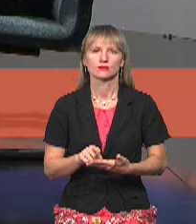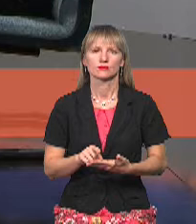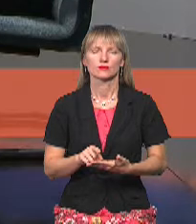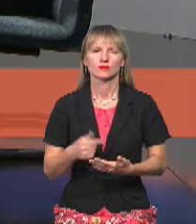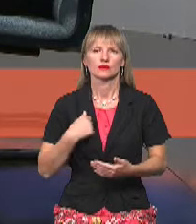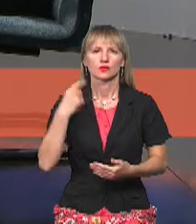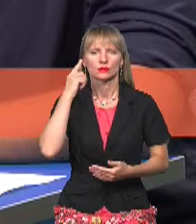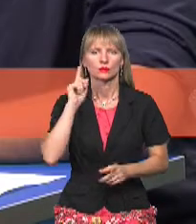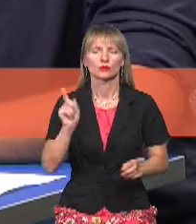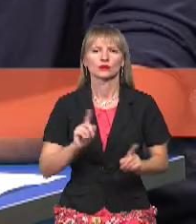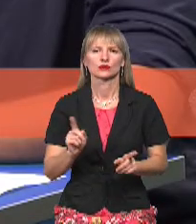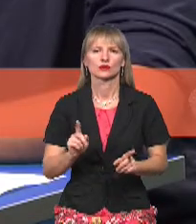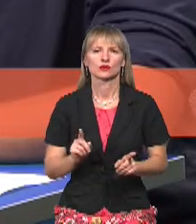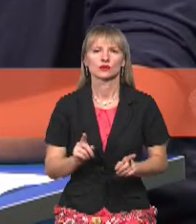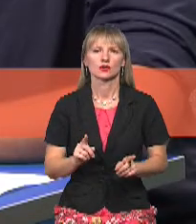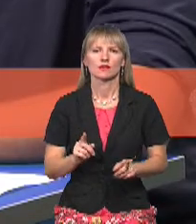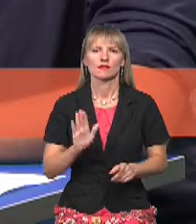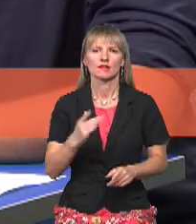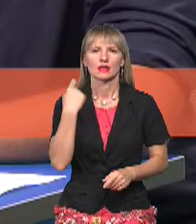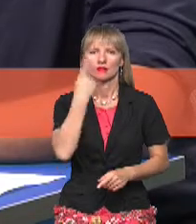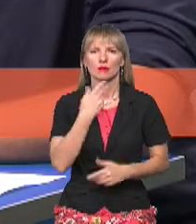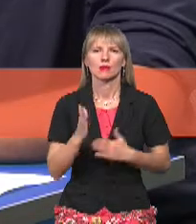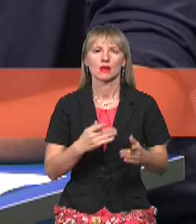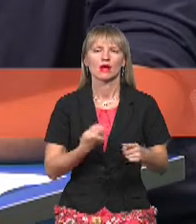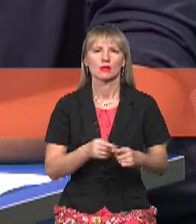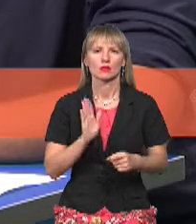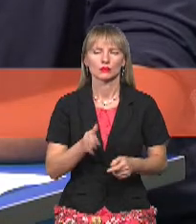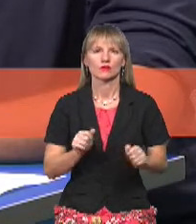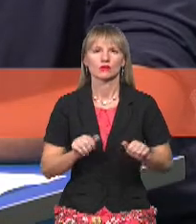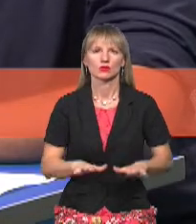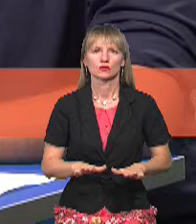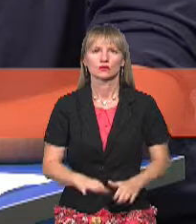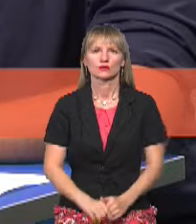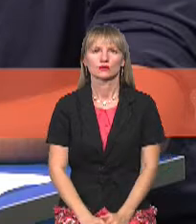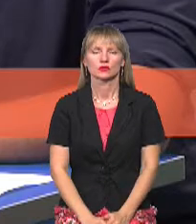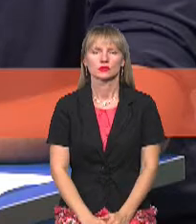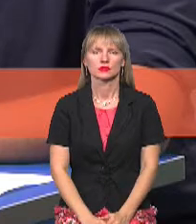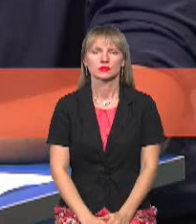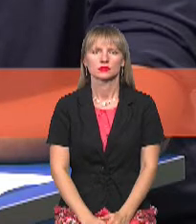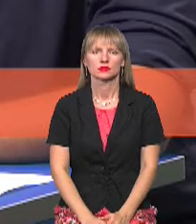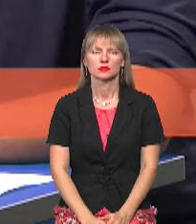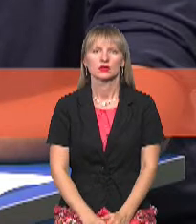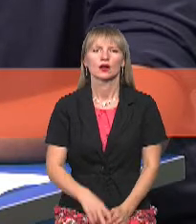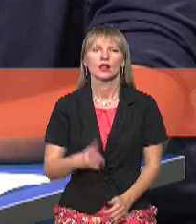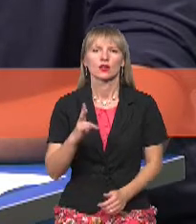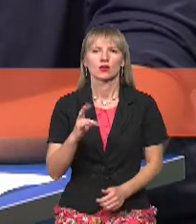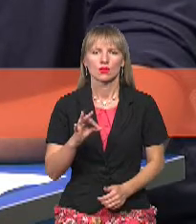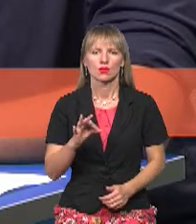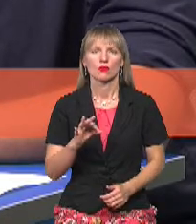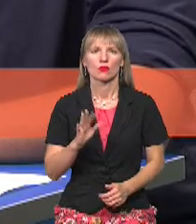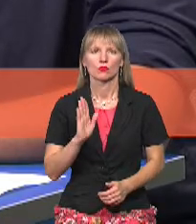Ну, я думаю, що в індивідуальному порядку все буде вирішуватись. Ну, якби пріоритет буде